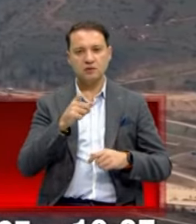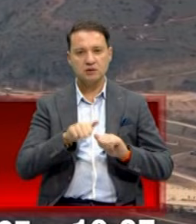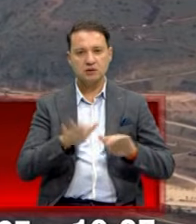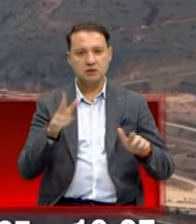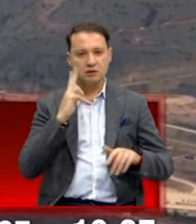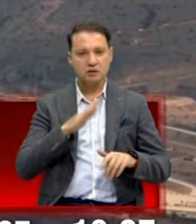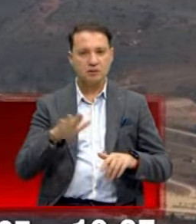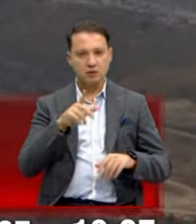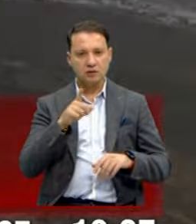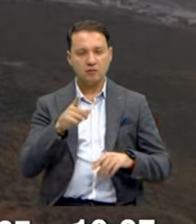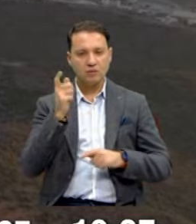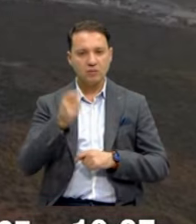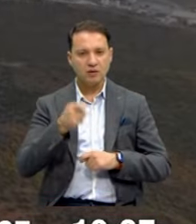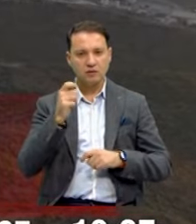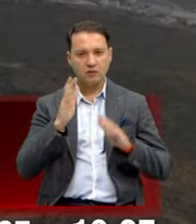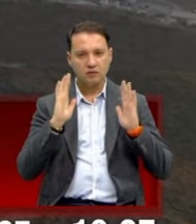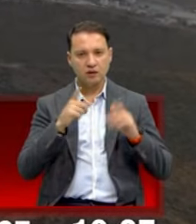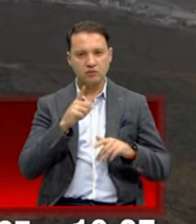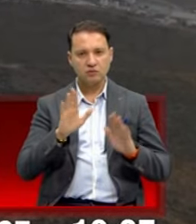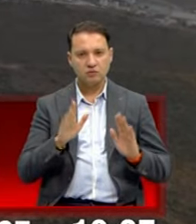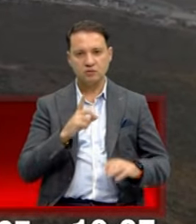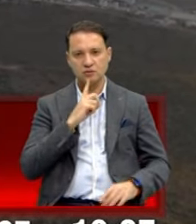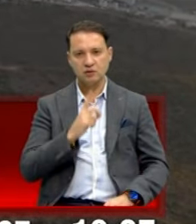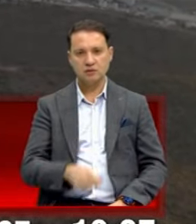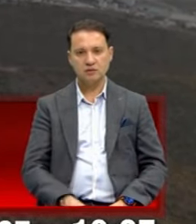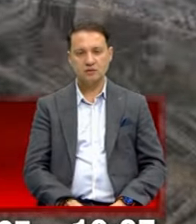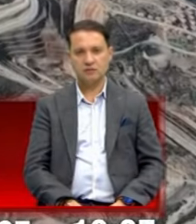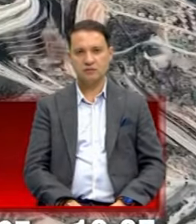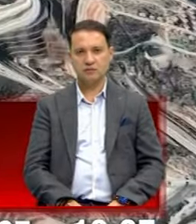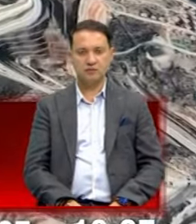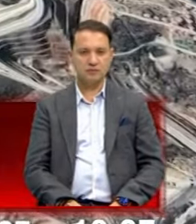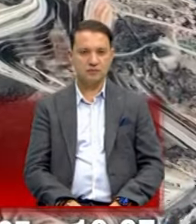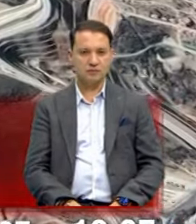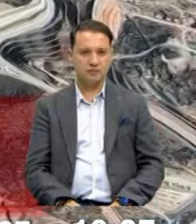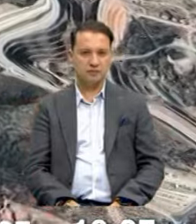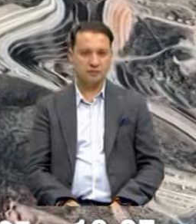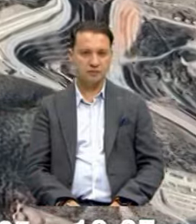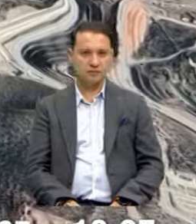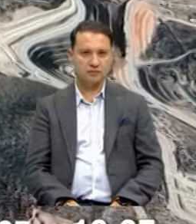sızıntı temizlenene kadar madendeki faaliyetlerin durdurulduğunu açıklamıştı.